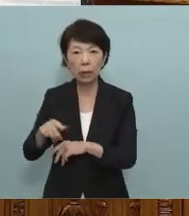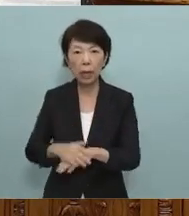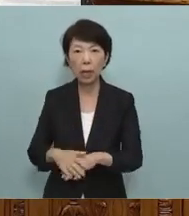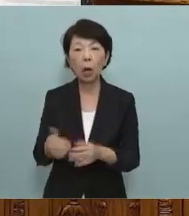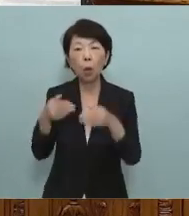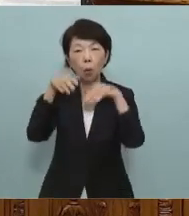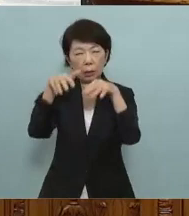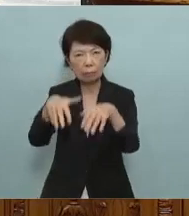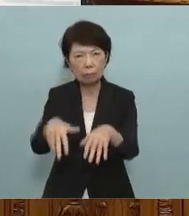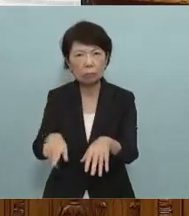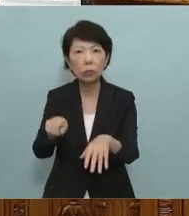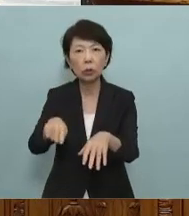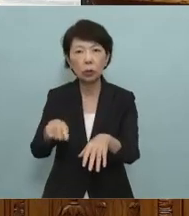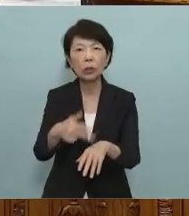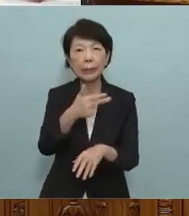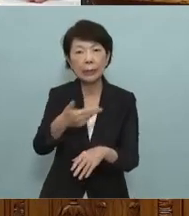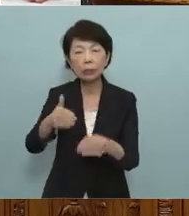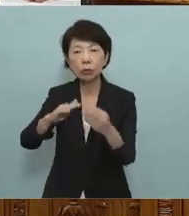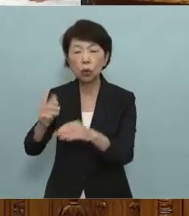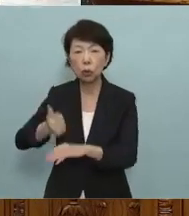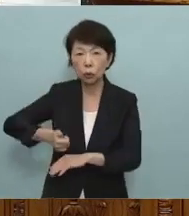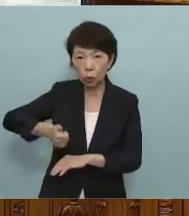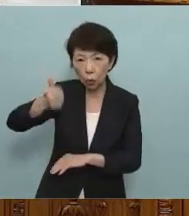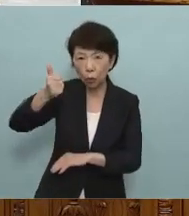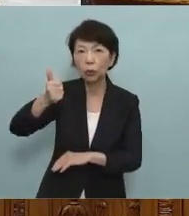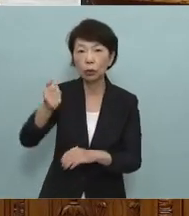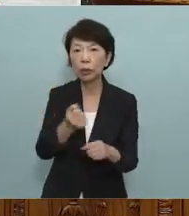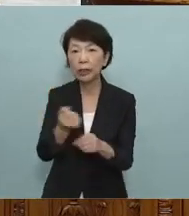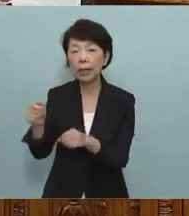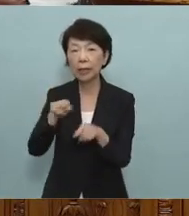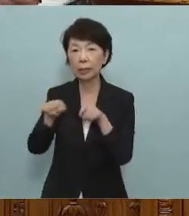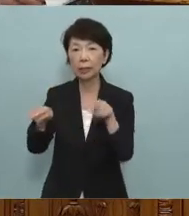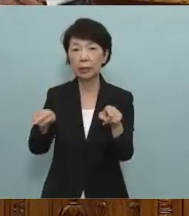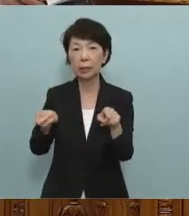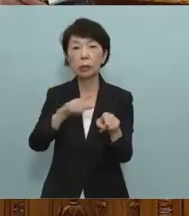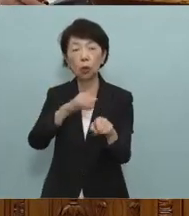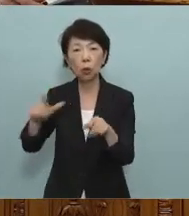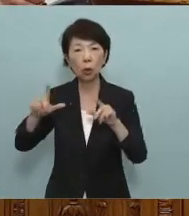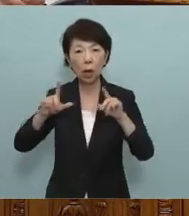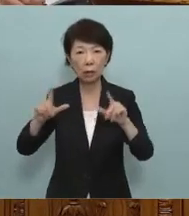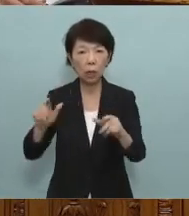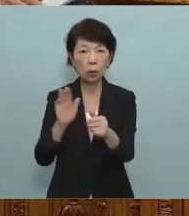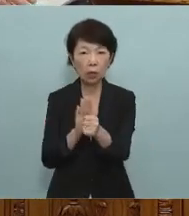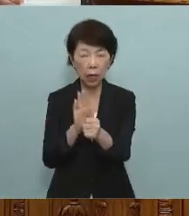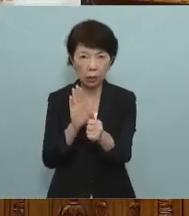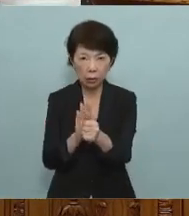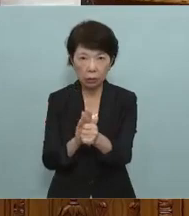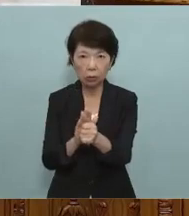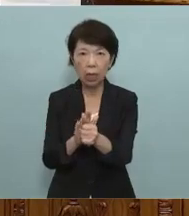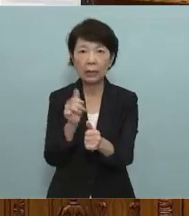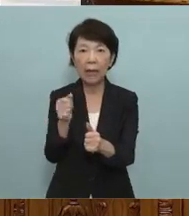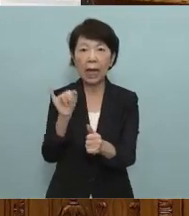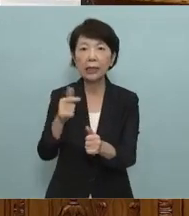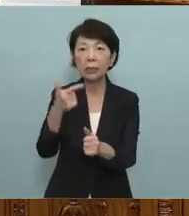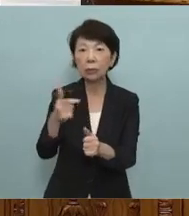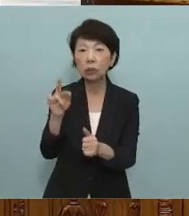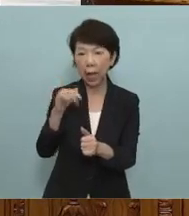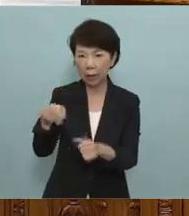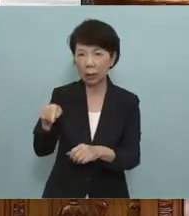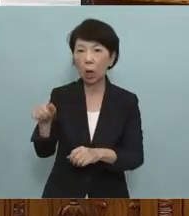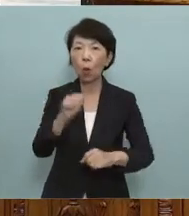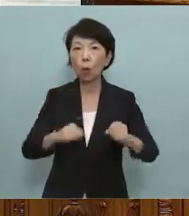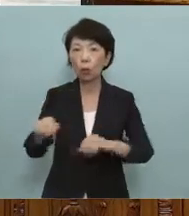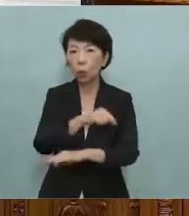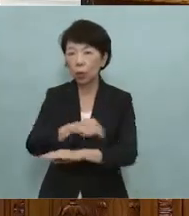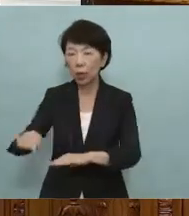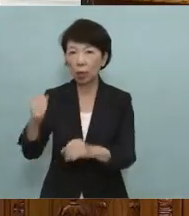時に市区町村長による避難指示等の発令を支援するタイムラインを作成してきた